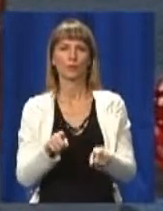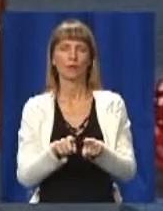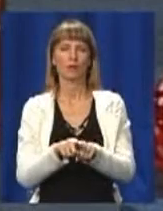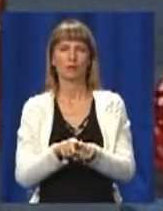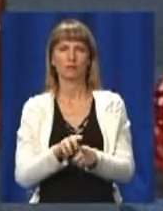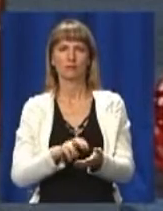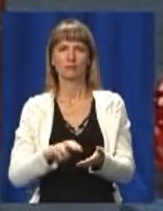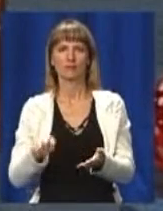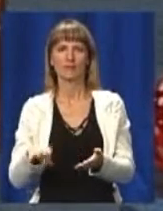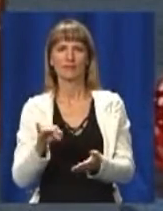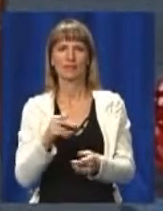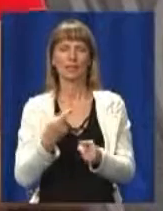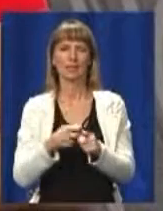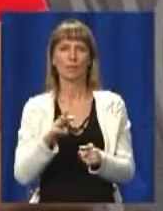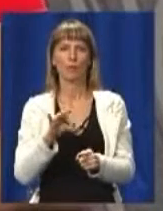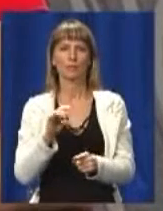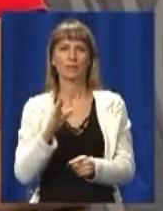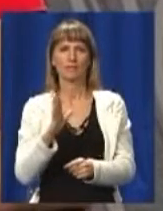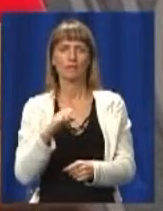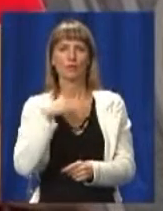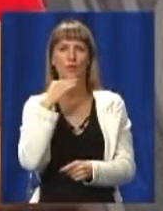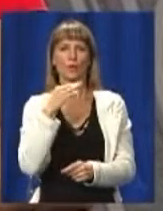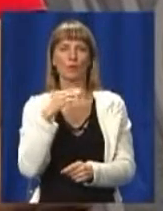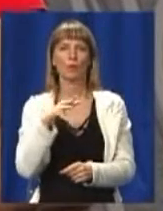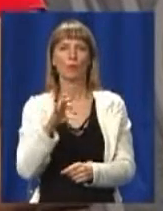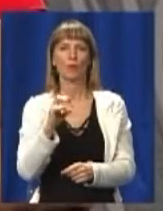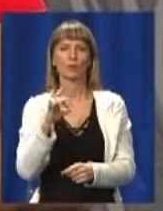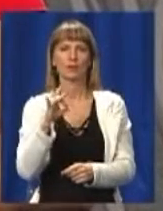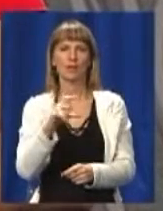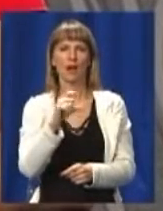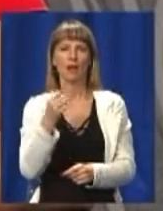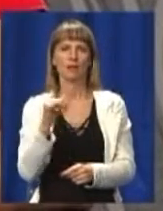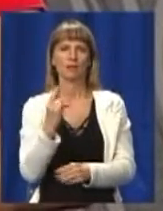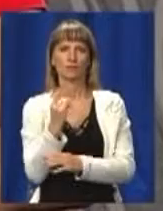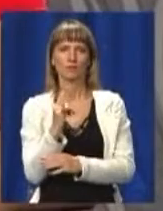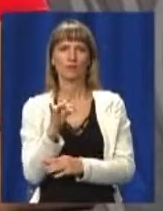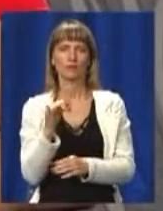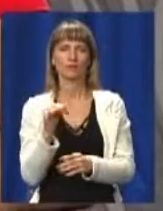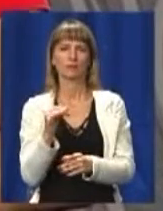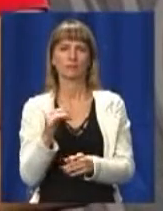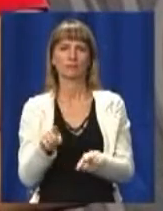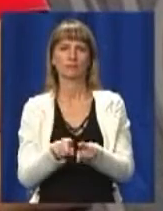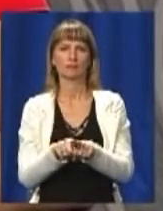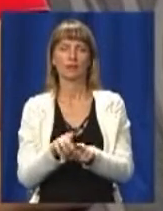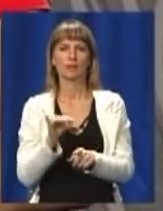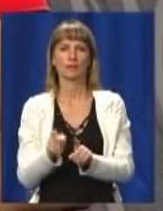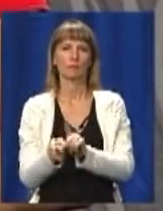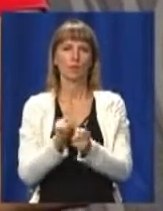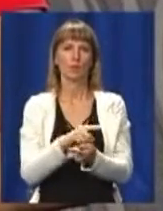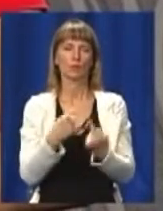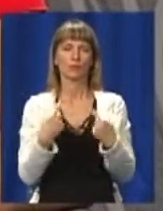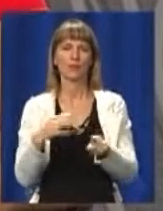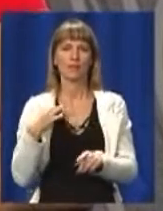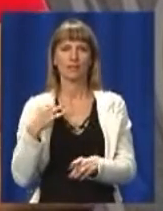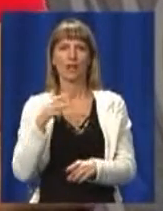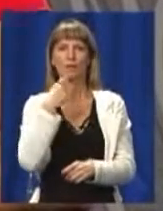відходити трохи також від цих монстрів, школи монстрів, Monster High ляльків і тому подібних, і переходити до більш земних речей, говорити з